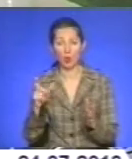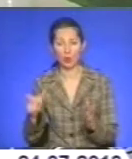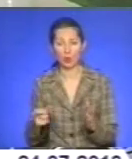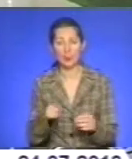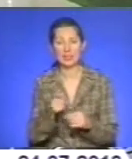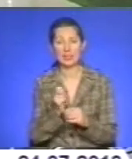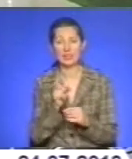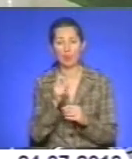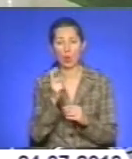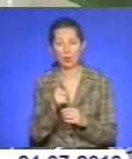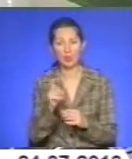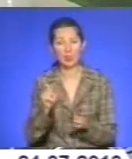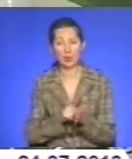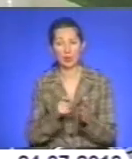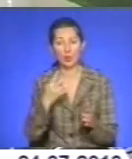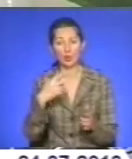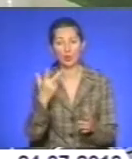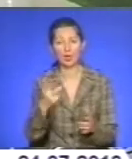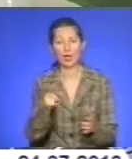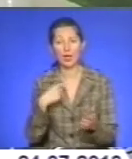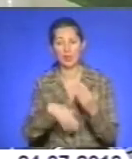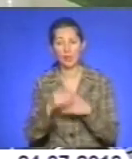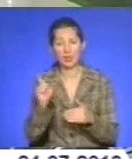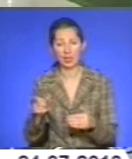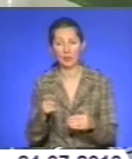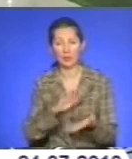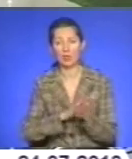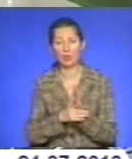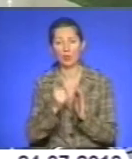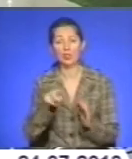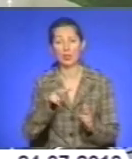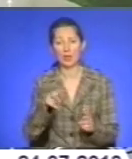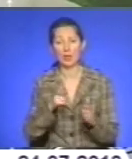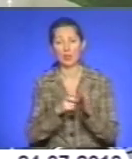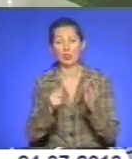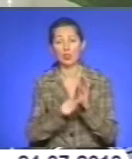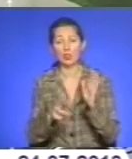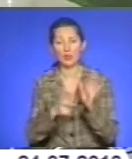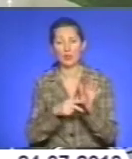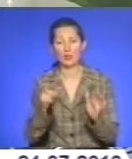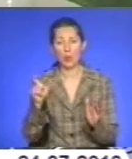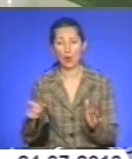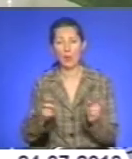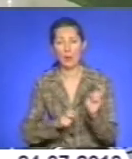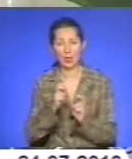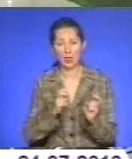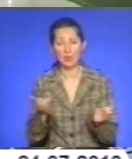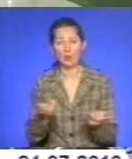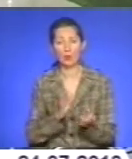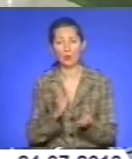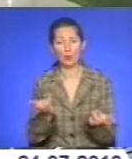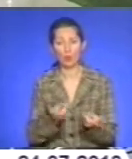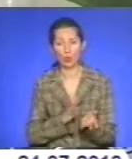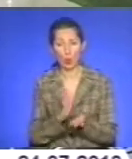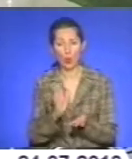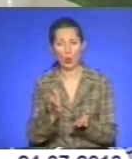43 інваліди. Таким чином, станом на 1 липня 768 осіб-підприємців необхідно було їм сплатити внески за